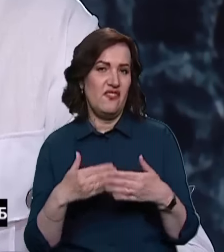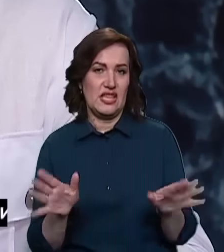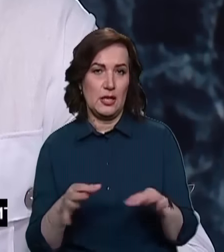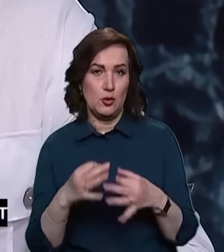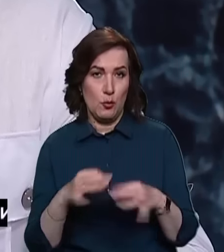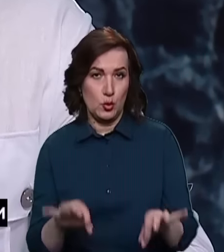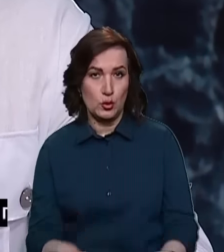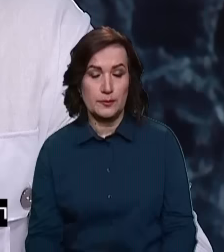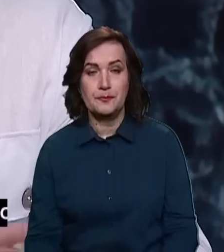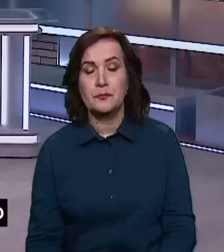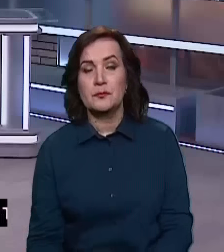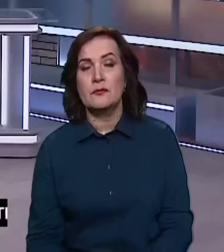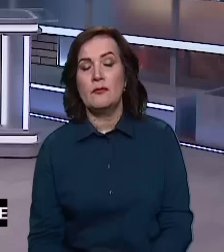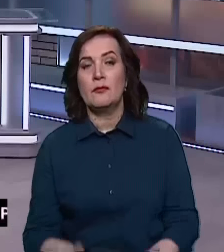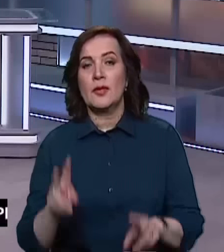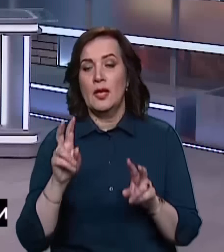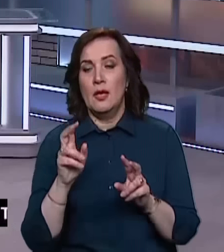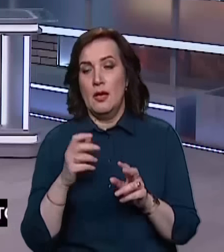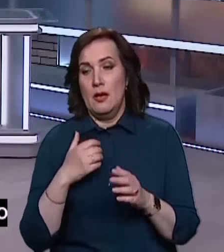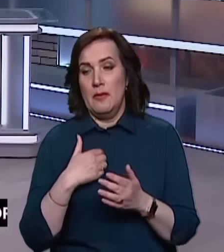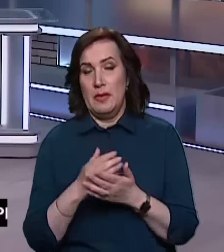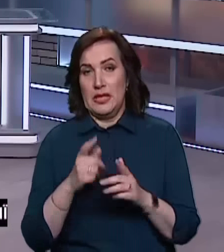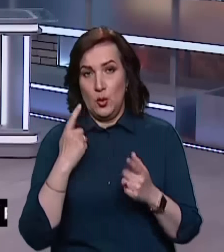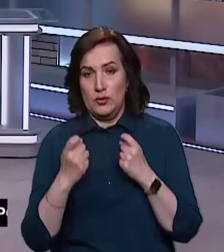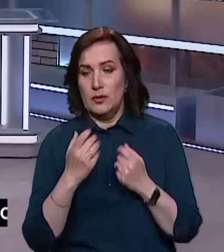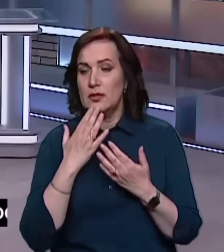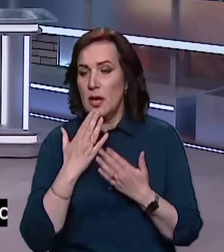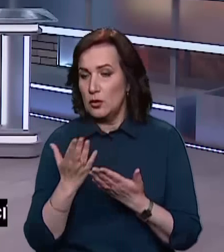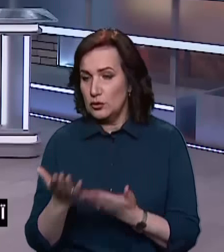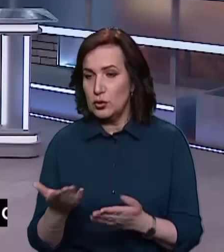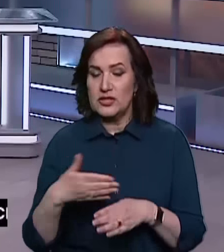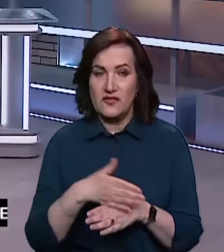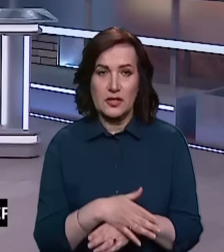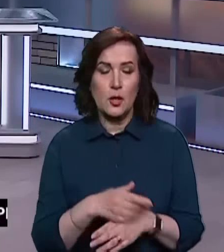от до теми нашої розмови маємо таку інформацію. Дякуємо вам за те, що завітали до студії.